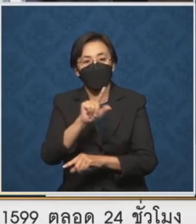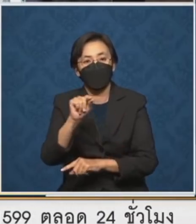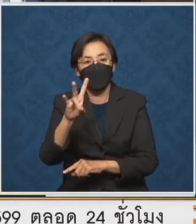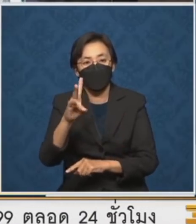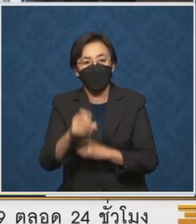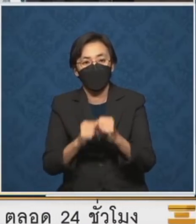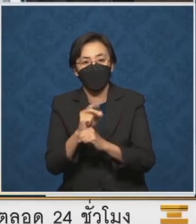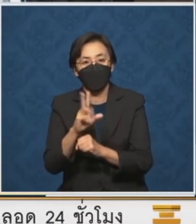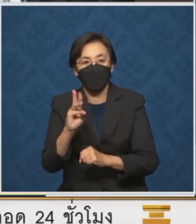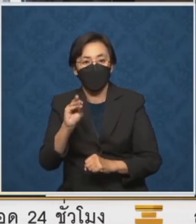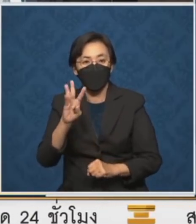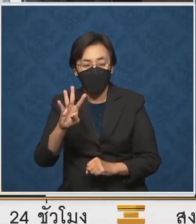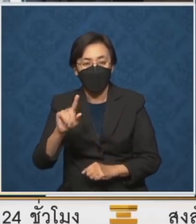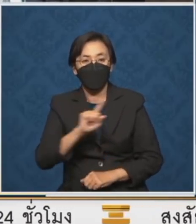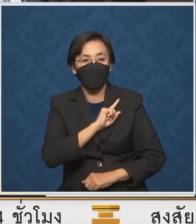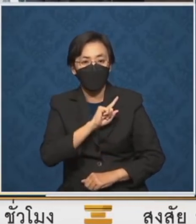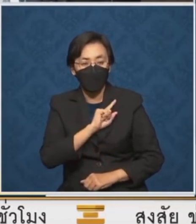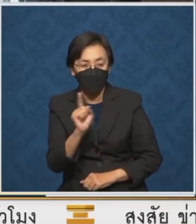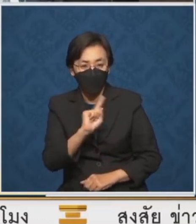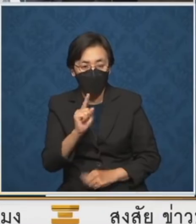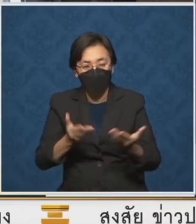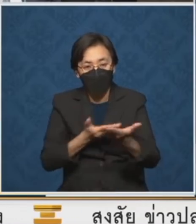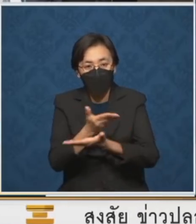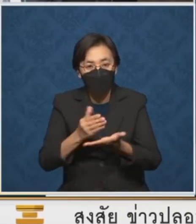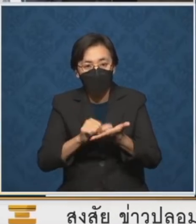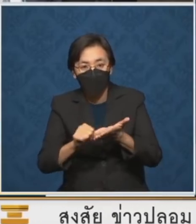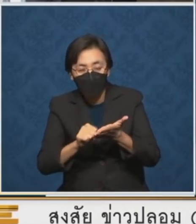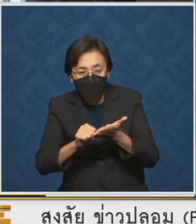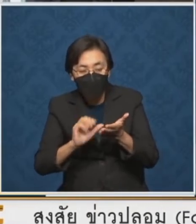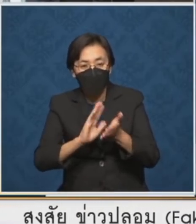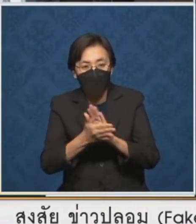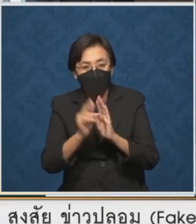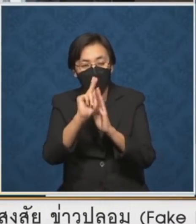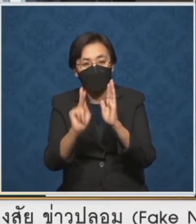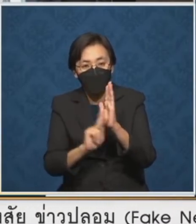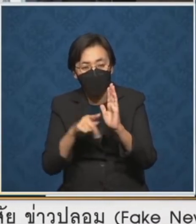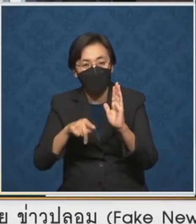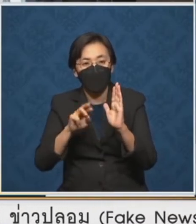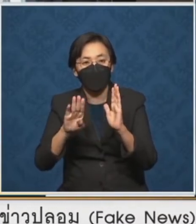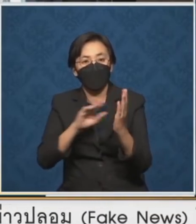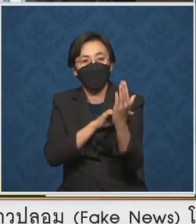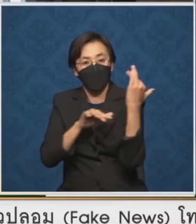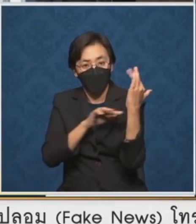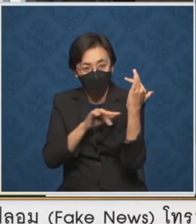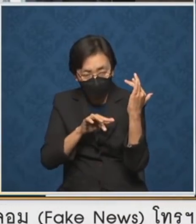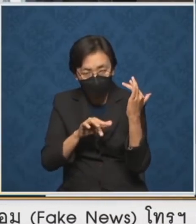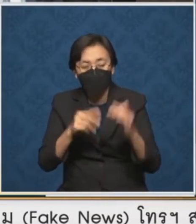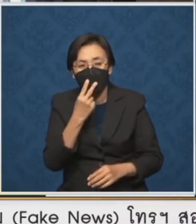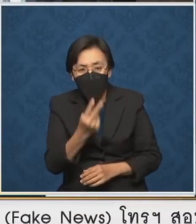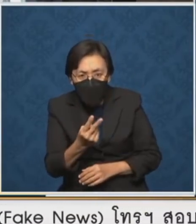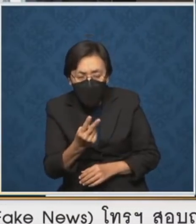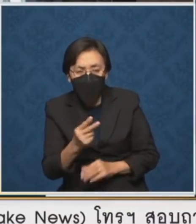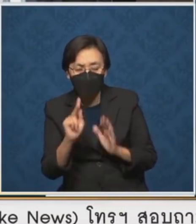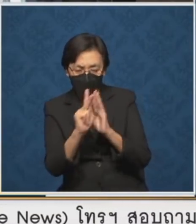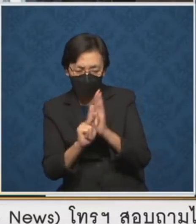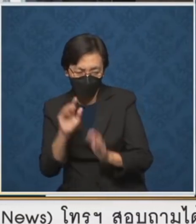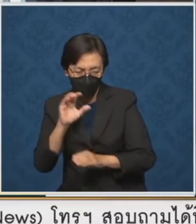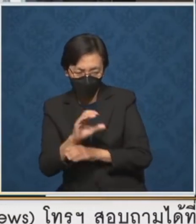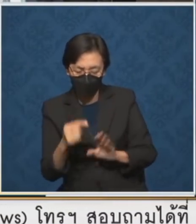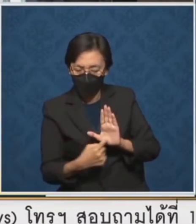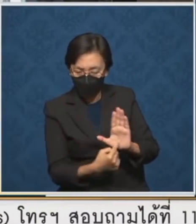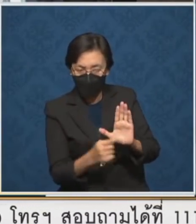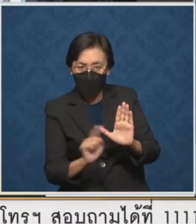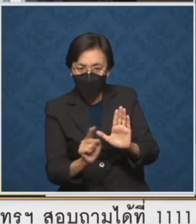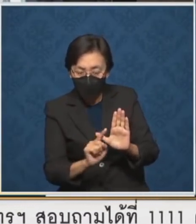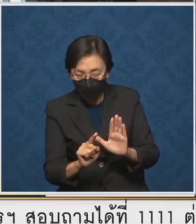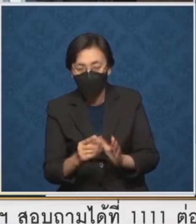27 พฤษภาคม 2564ที่มีอำนาจหน้าที่ทั้งการพิจารณาปรับปรุงกฎหมายรองในพรบ.คอมศึกษาดำเนินงานการบังคับใช้กฎหมายต่อโซ